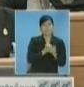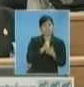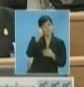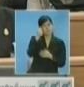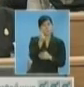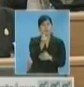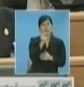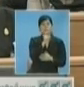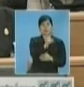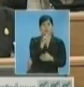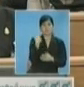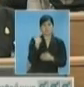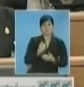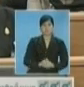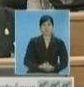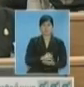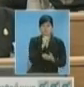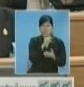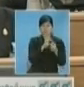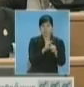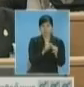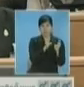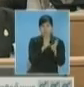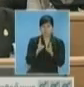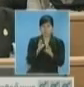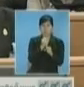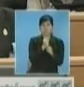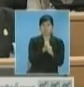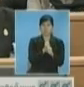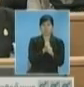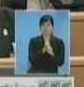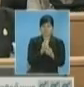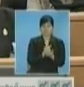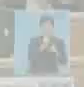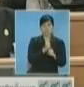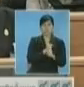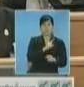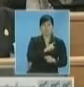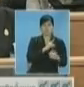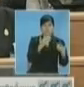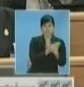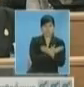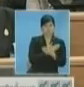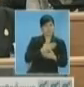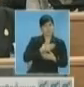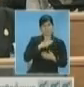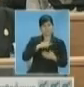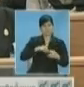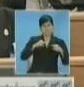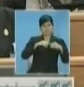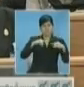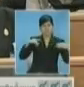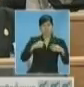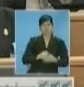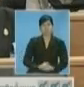าถ้าจะอ้างเรื่องของแนวปฏิบัติง่ายที่สุดก็คือเรื่องนี้ก็เลื่อนกระทู้ถามไปเพราะถ้าหากว่าขณะนี้ท่